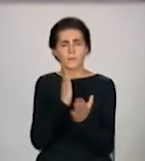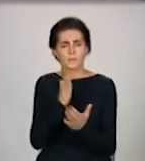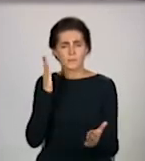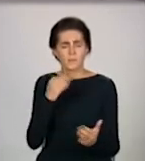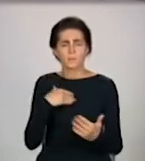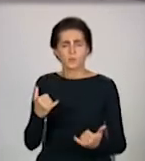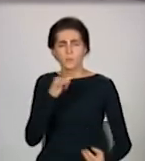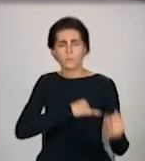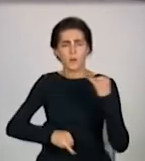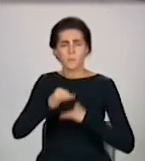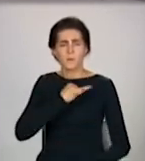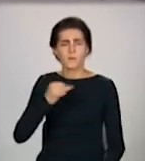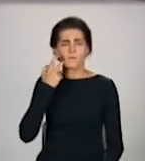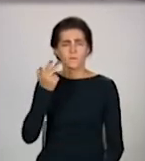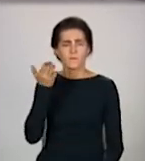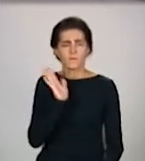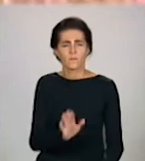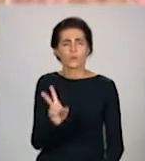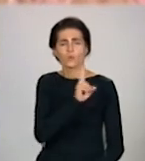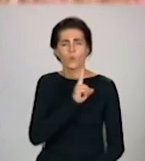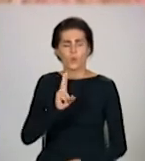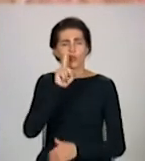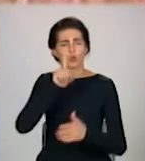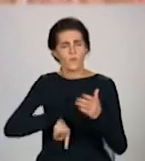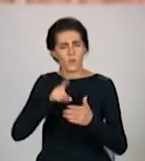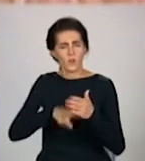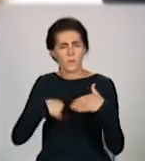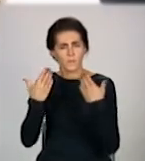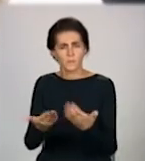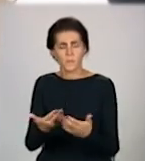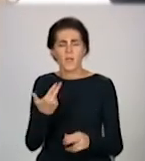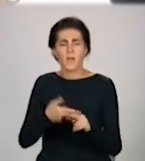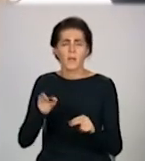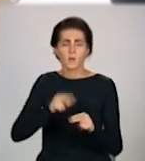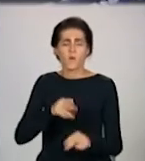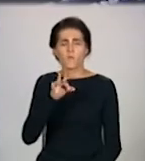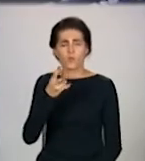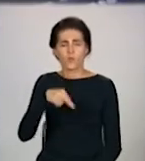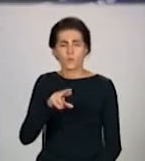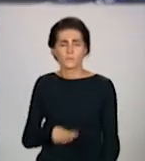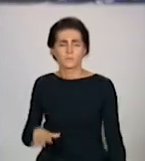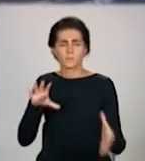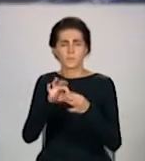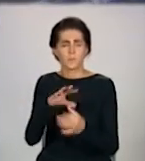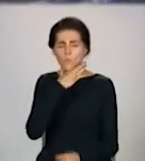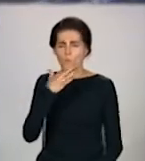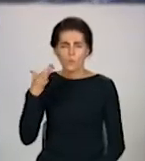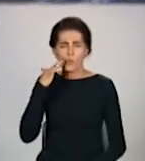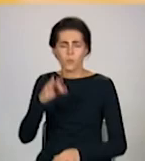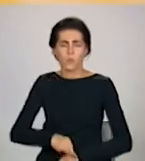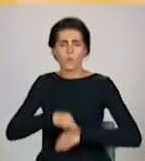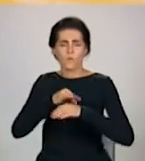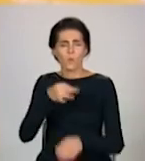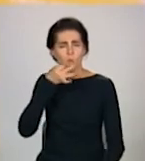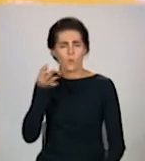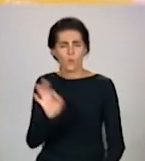говоримо завжди – почуйте це, від кого довіряєте. Загалом до проєкту фонду Ріната Ахметова долучилися десятки провідних